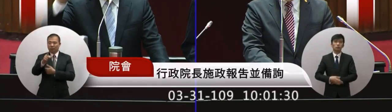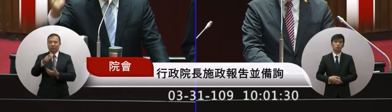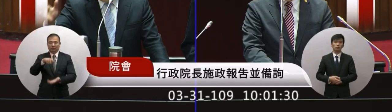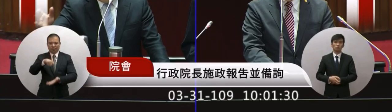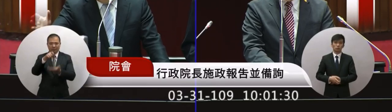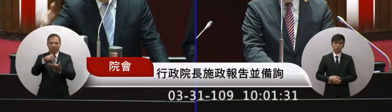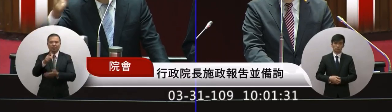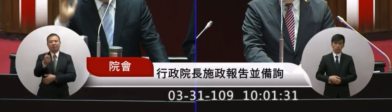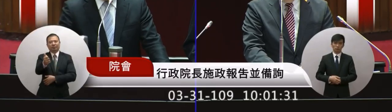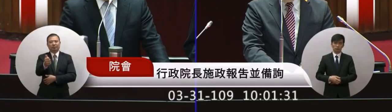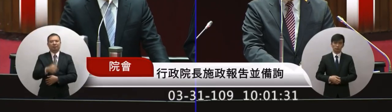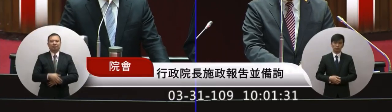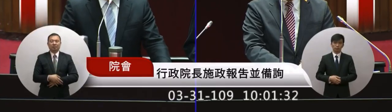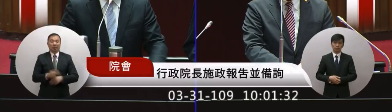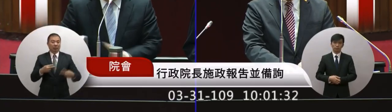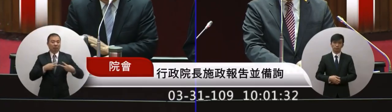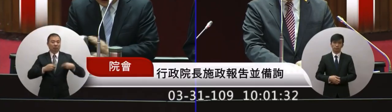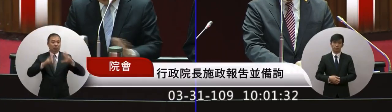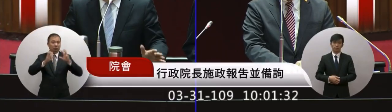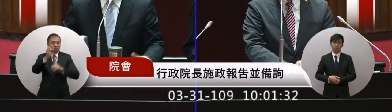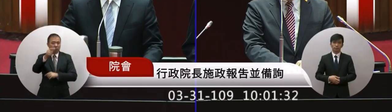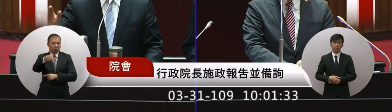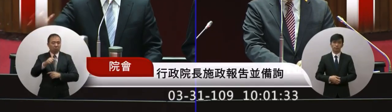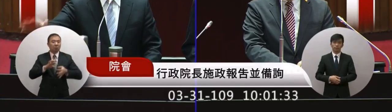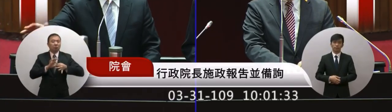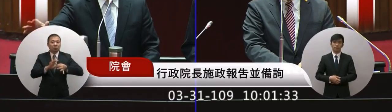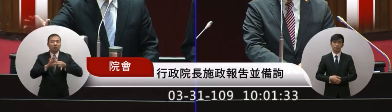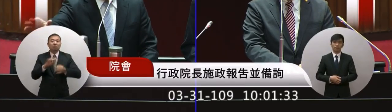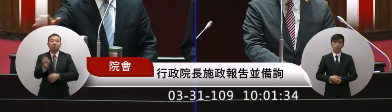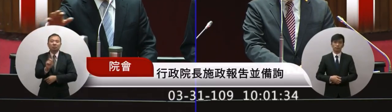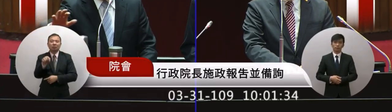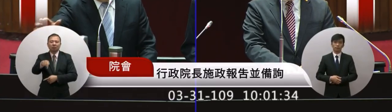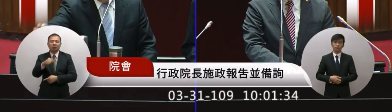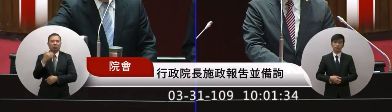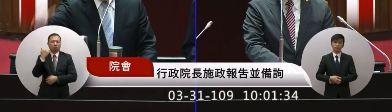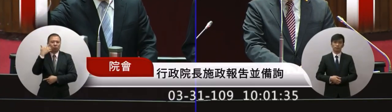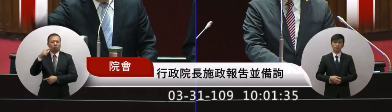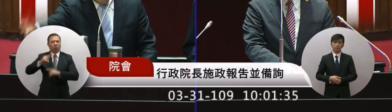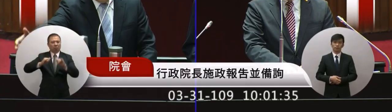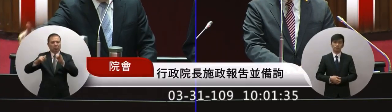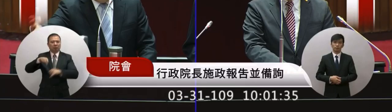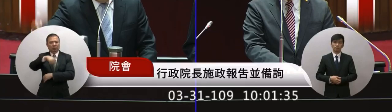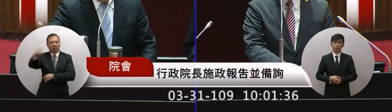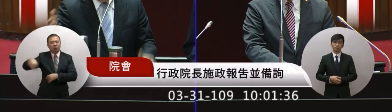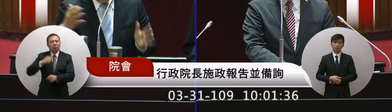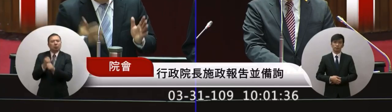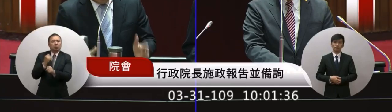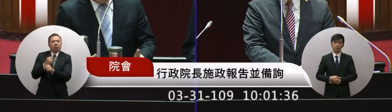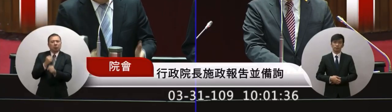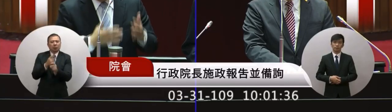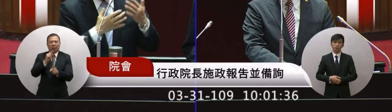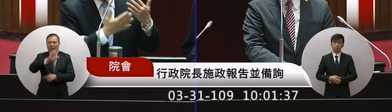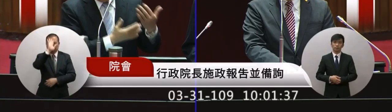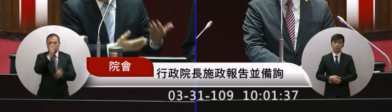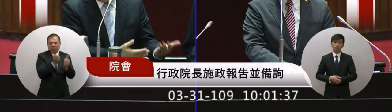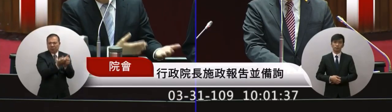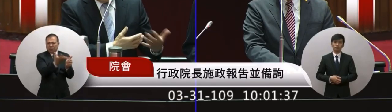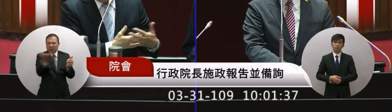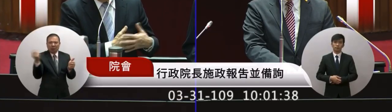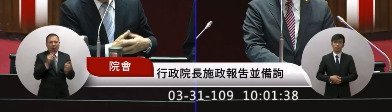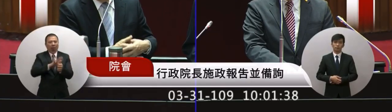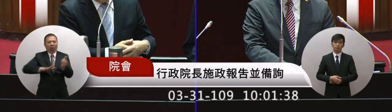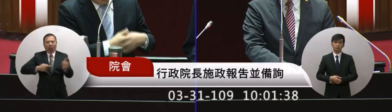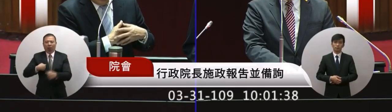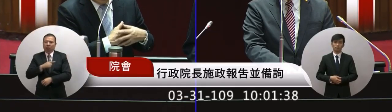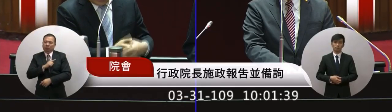心。蔡总统非常关心，对于受困的相关产业，也有相关民众